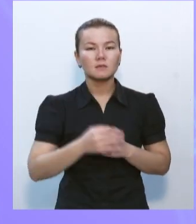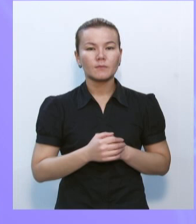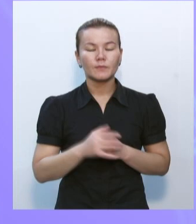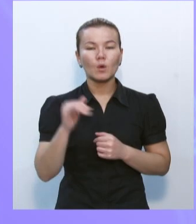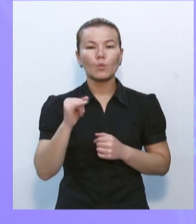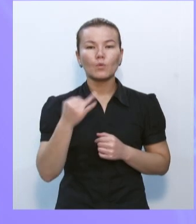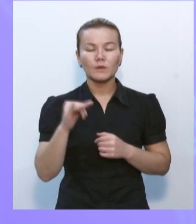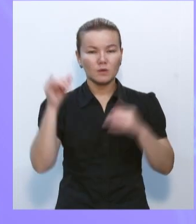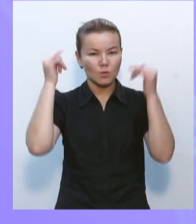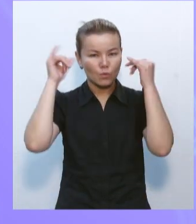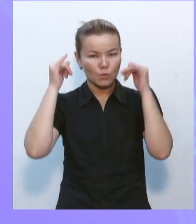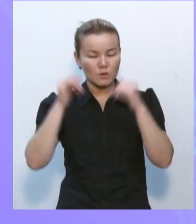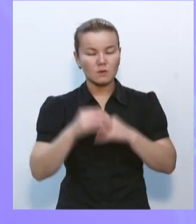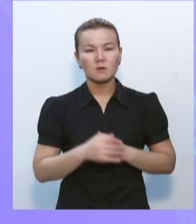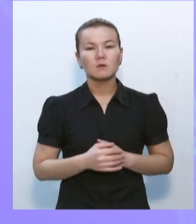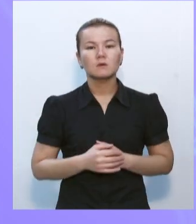Уй.